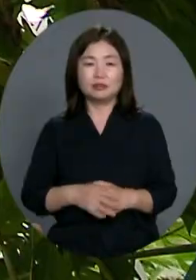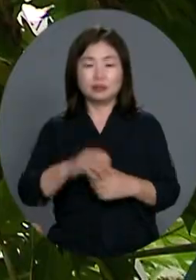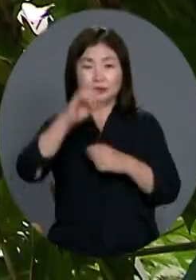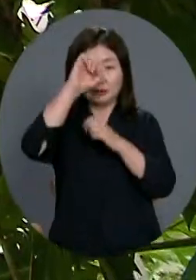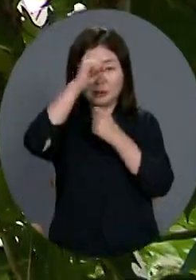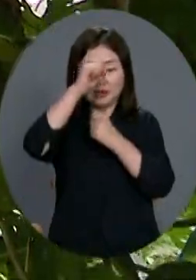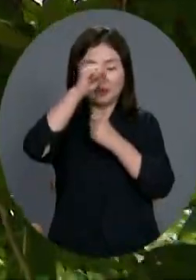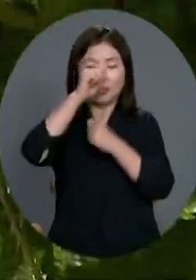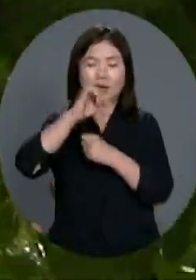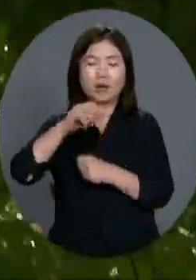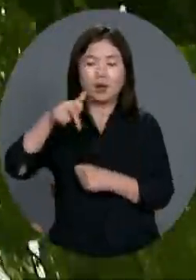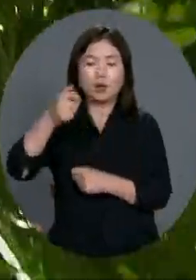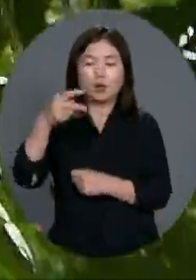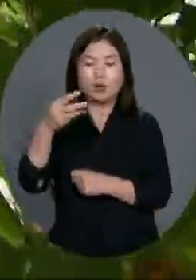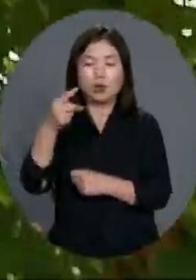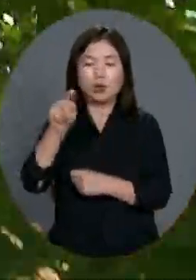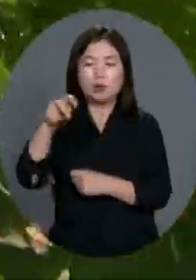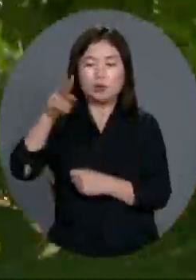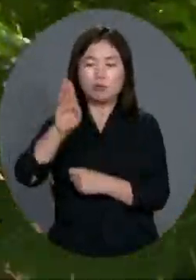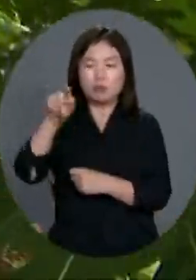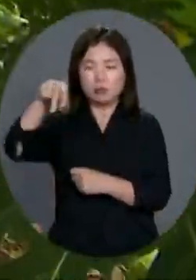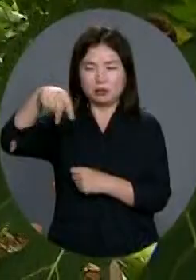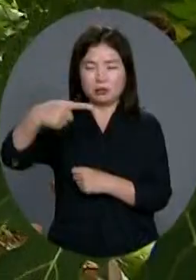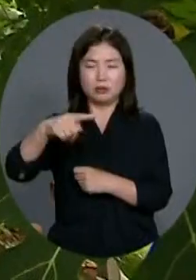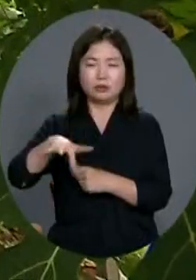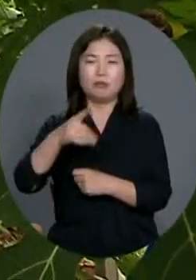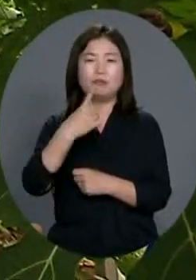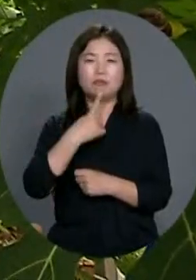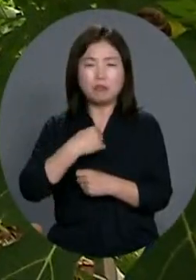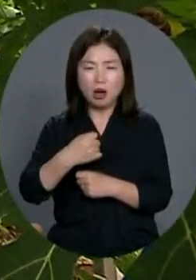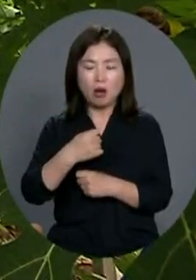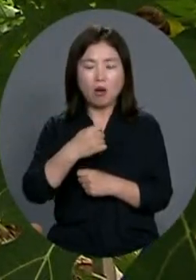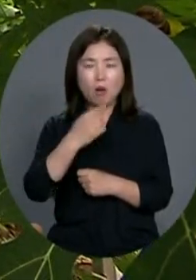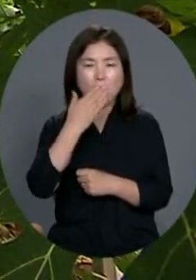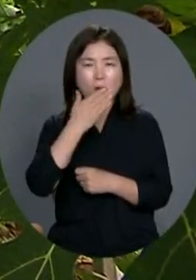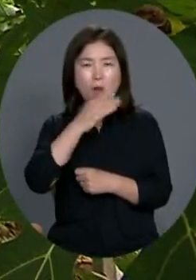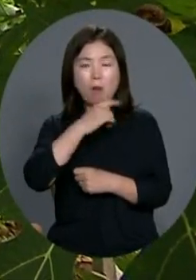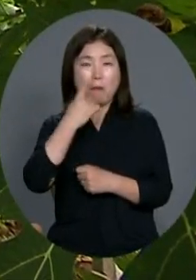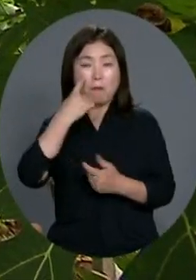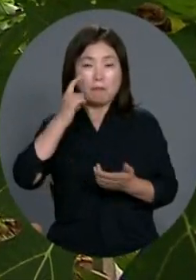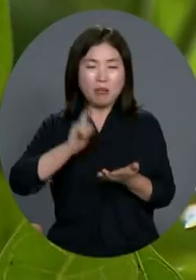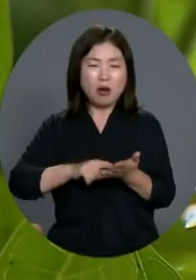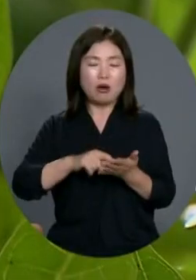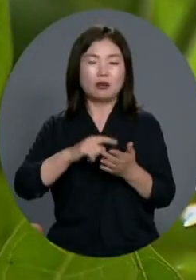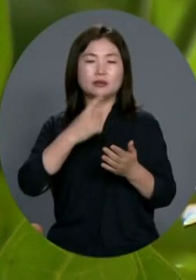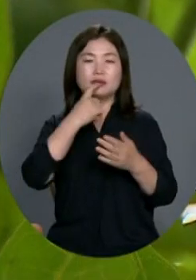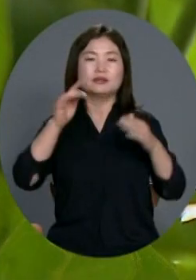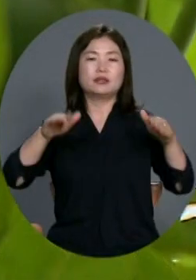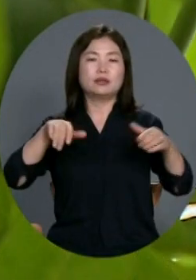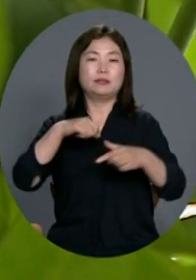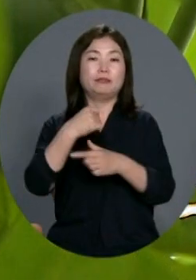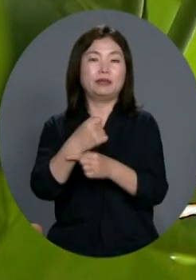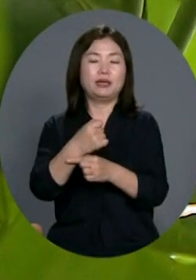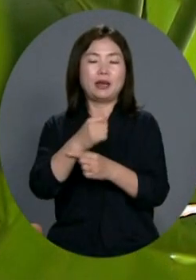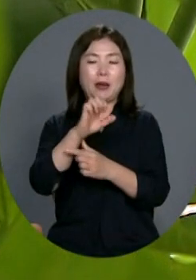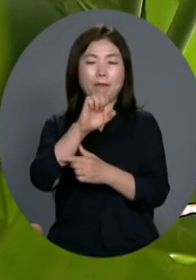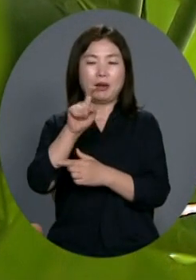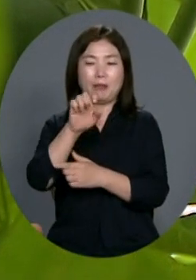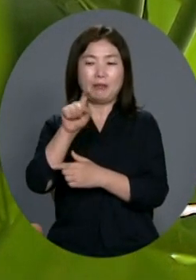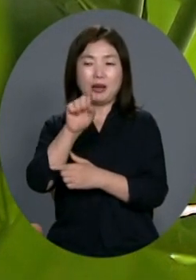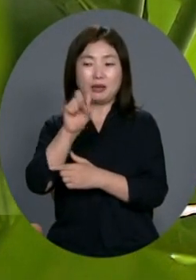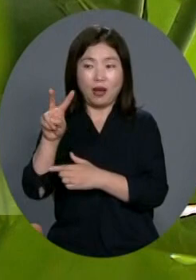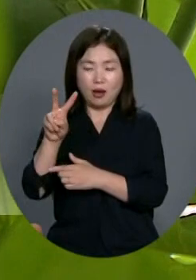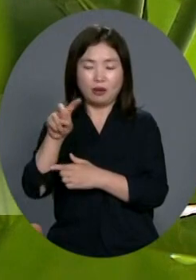이탈리아의 탐험가 콜럼버스가 처음 맛본 뒤 달콤한 향에 반해 천사의 열매로 표현한 파파야도